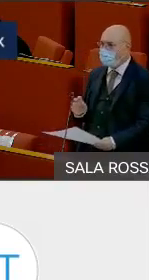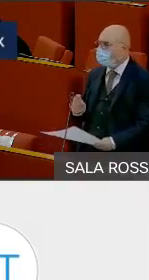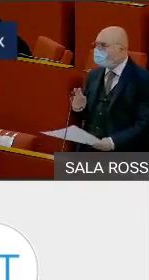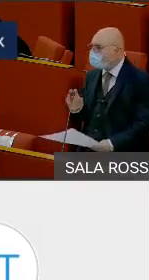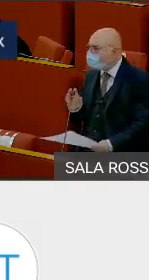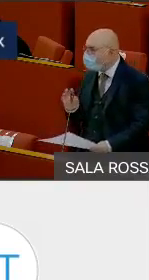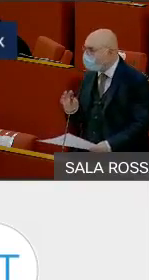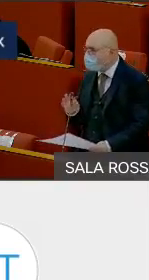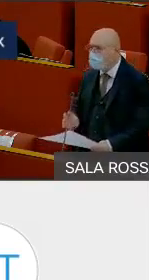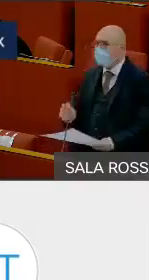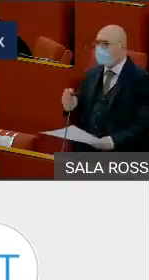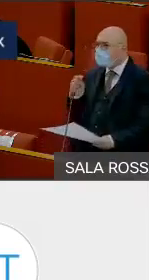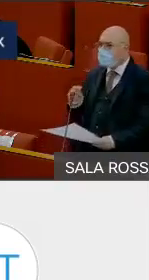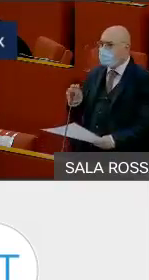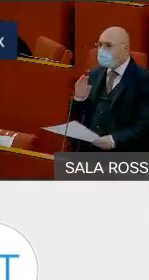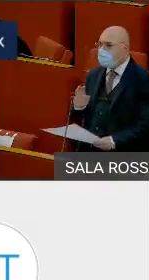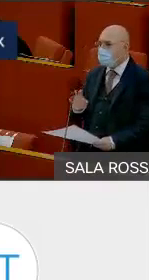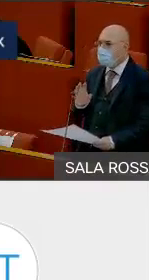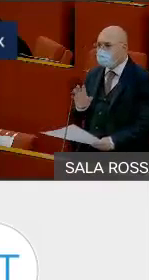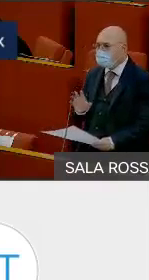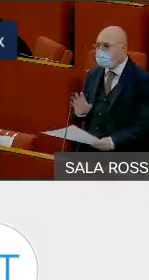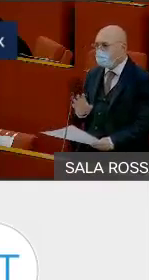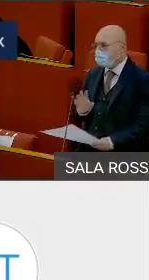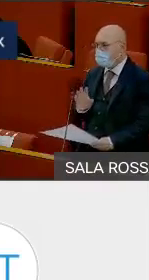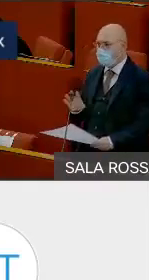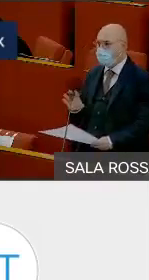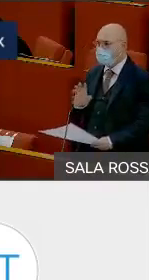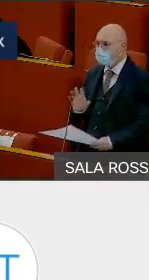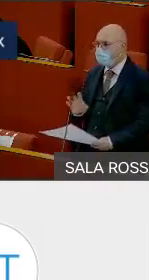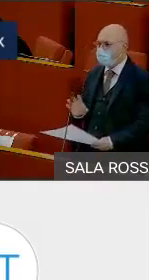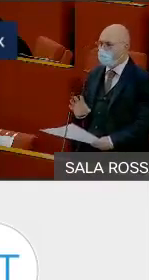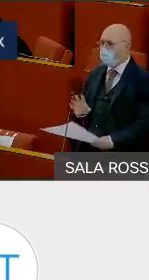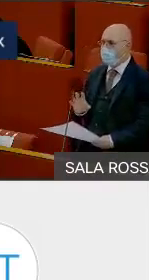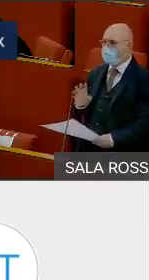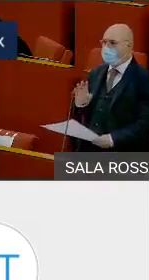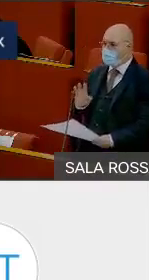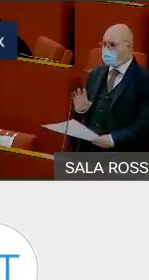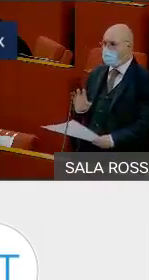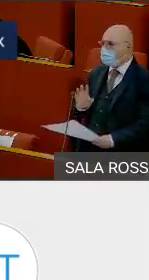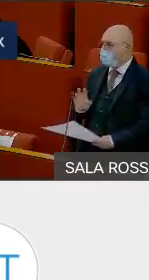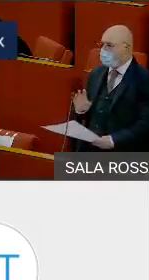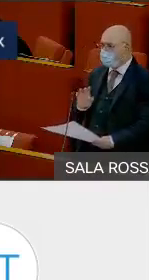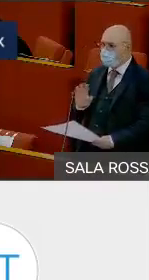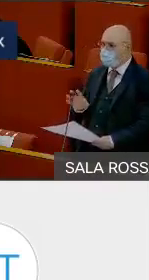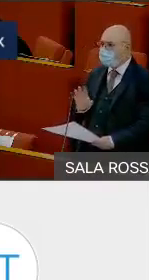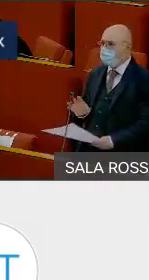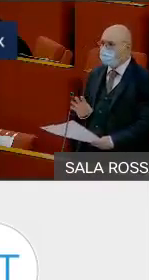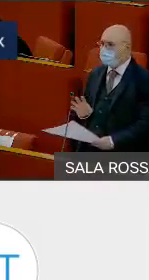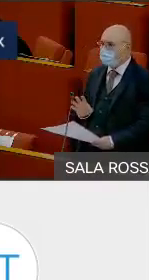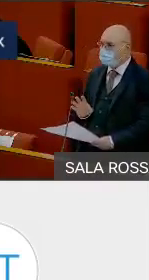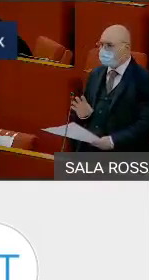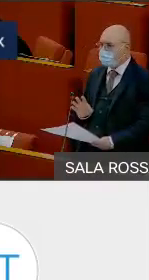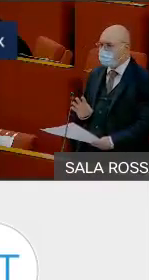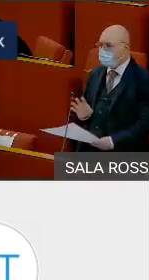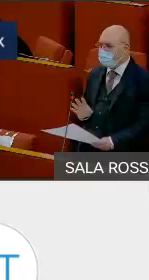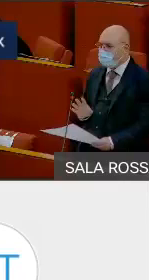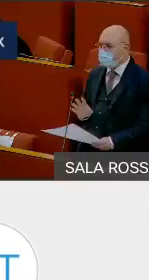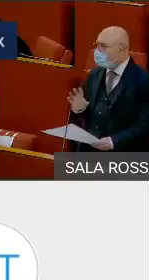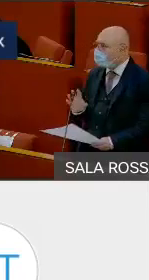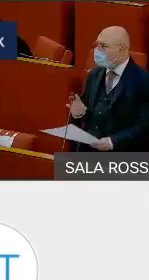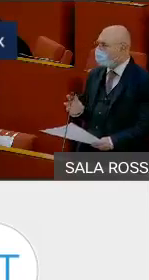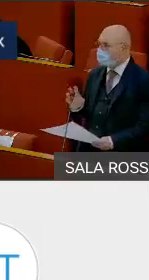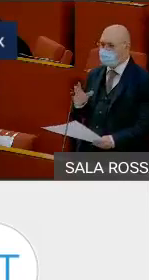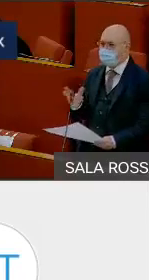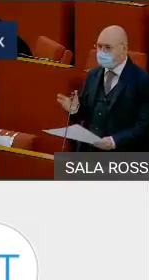volta il fatto che proibì vogliamo mantenere le caratteristiche che ha dato a quell'area il piano territoriale di coordinamento e